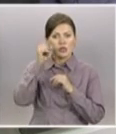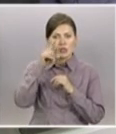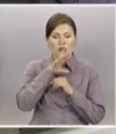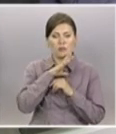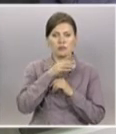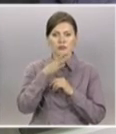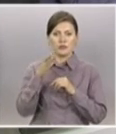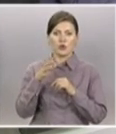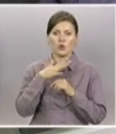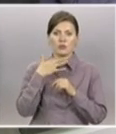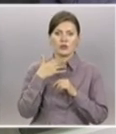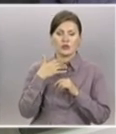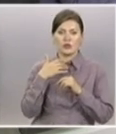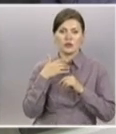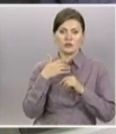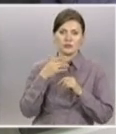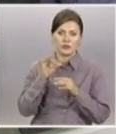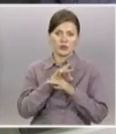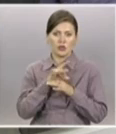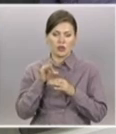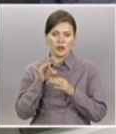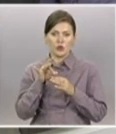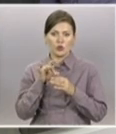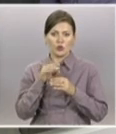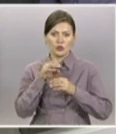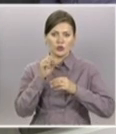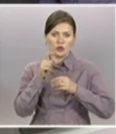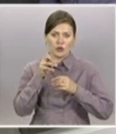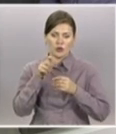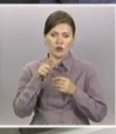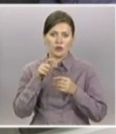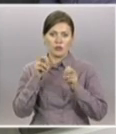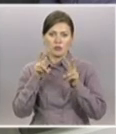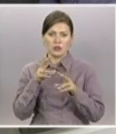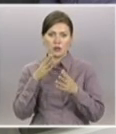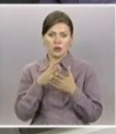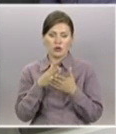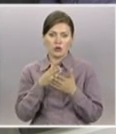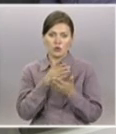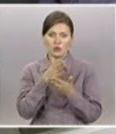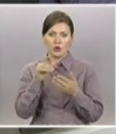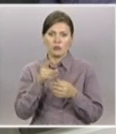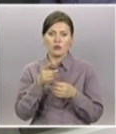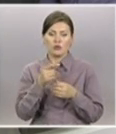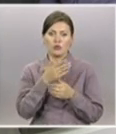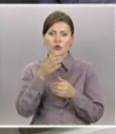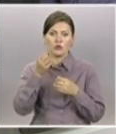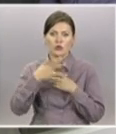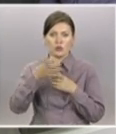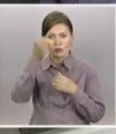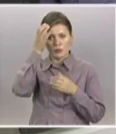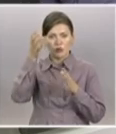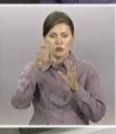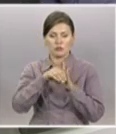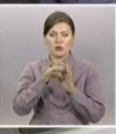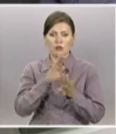жатырсыздар, сіздерде көптеген жаңағы осы дінге сәйкес теолог мамандары бар. Солар неге осы орта білімге